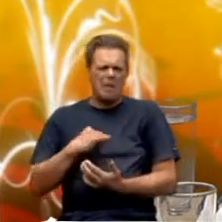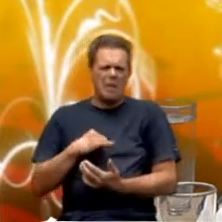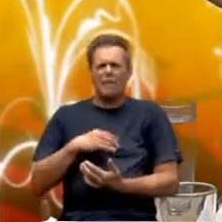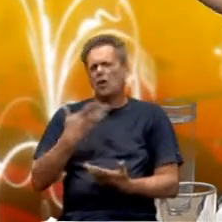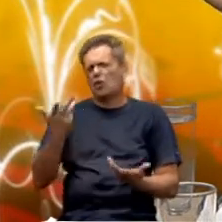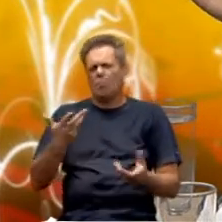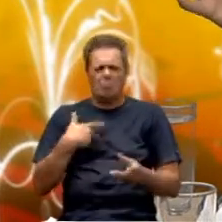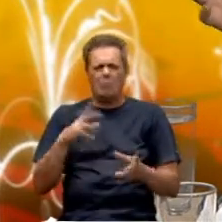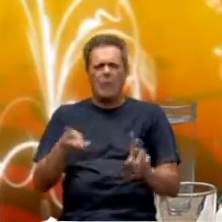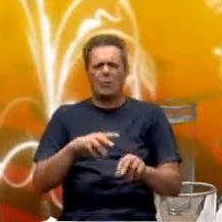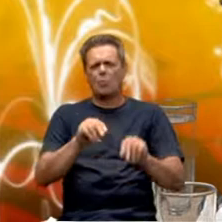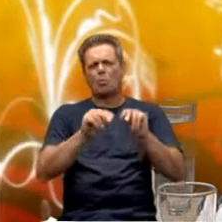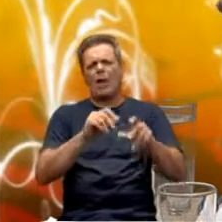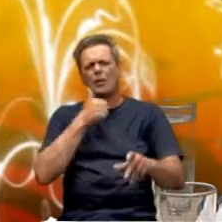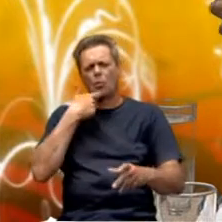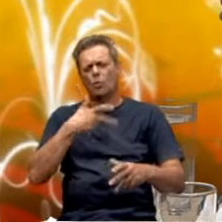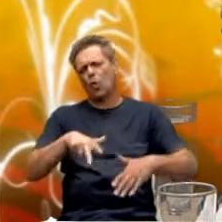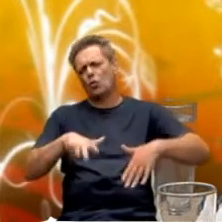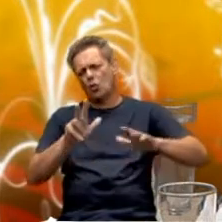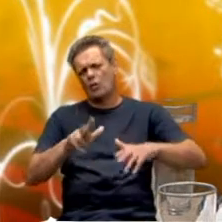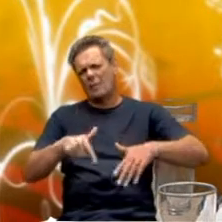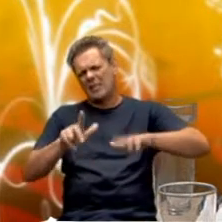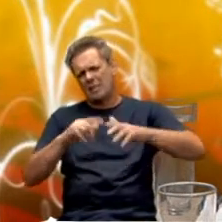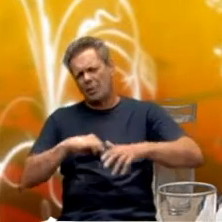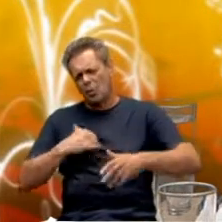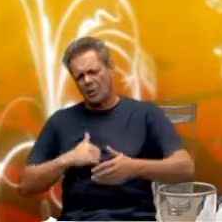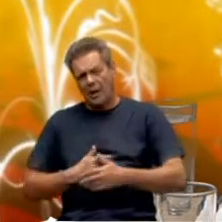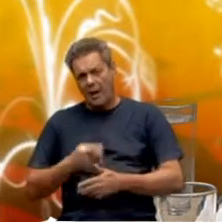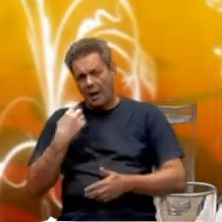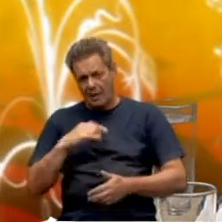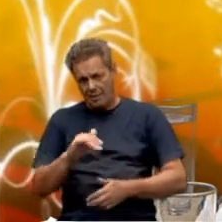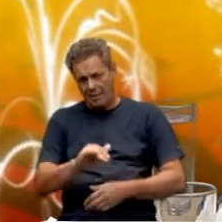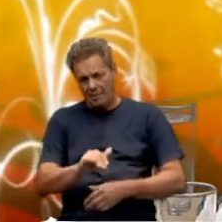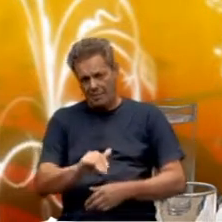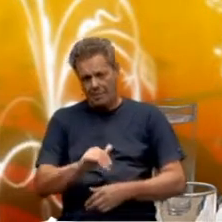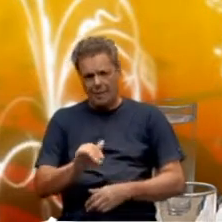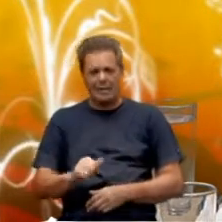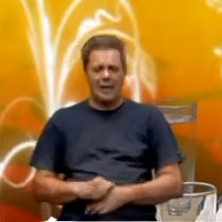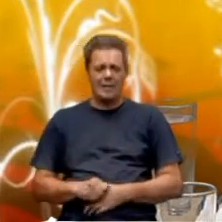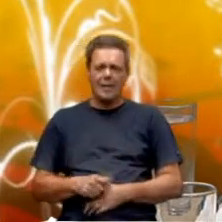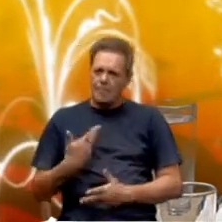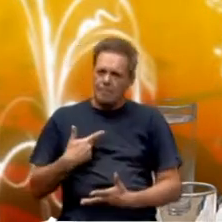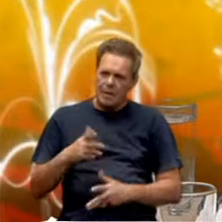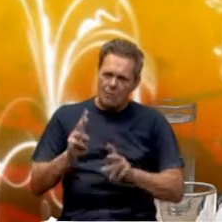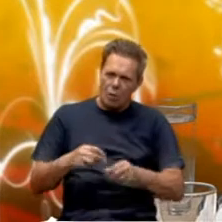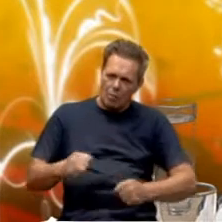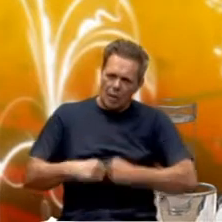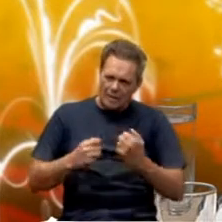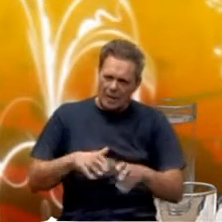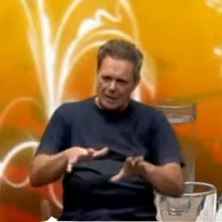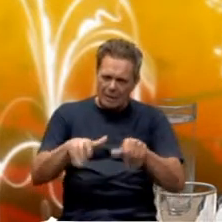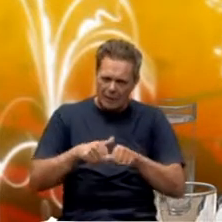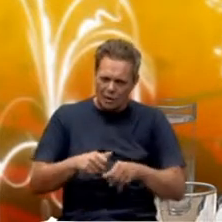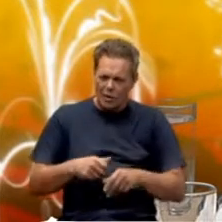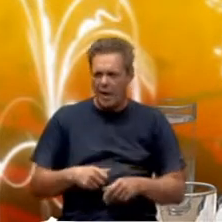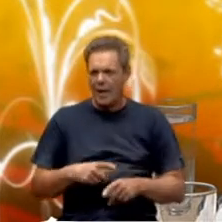sa 17-18 godina. Oni su što šta već naučili. Mi moramo u maloj djeci razvijati to prihvaćanje različitosti